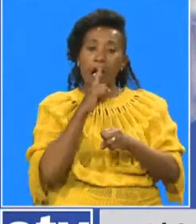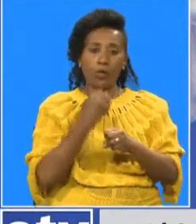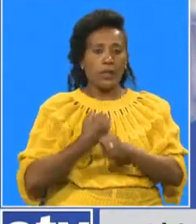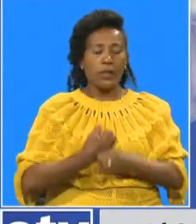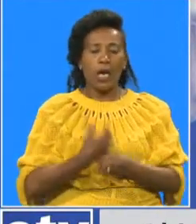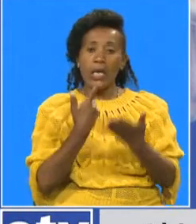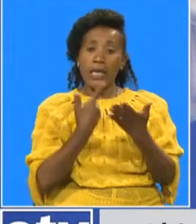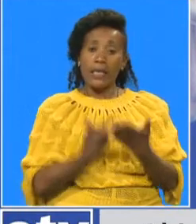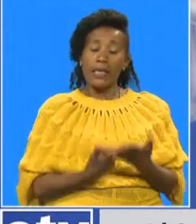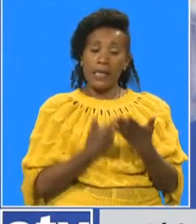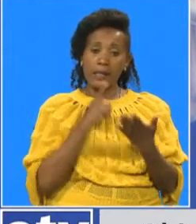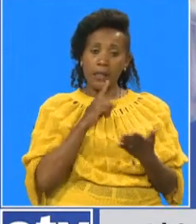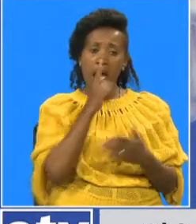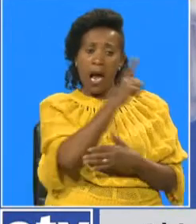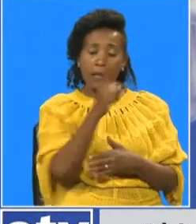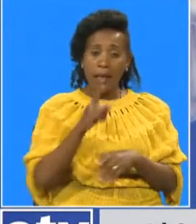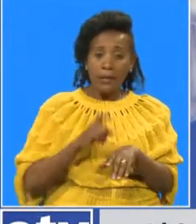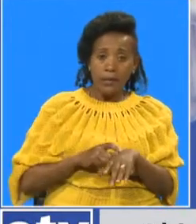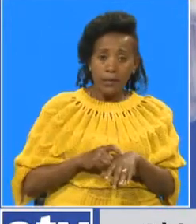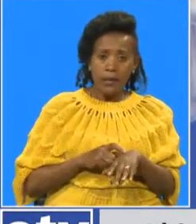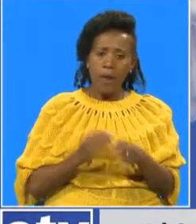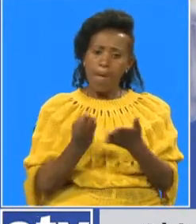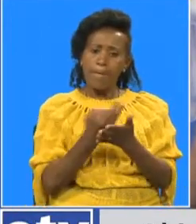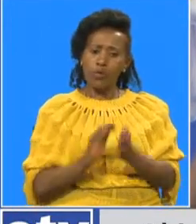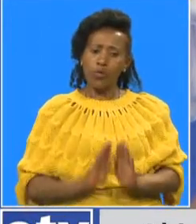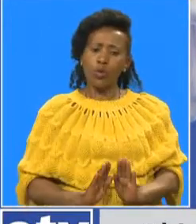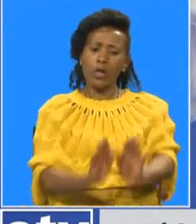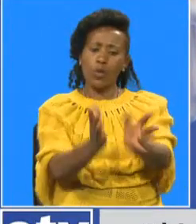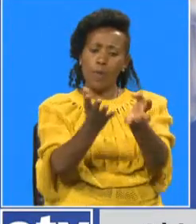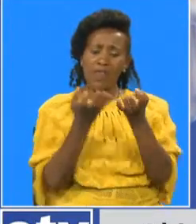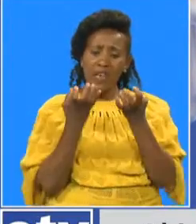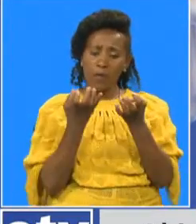ነው። እነዚህ አንዳንዴ ምርቱ